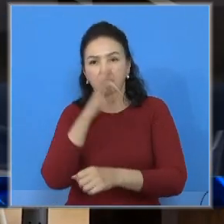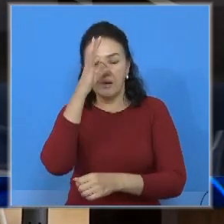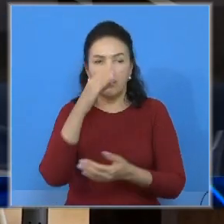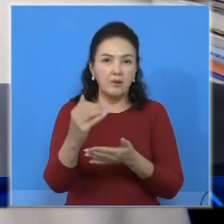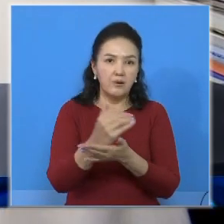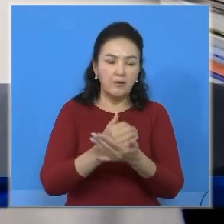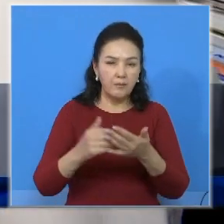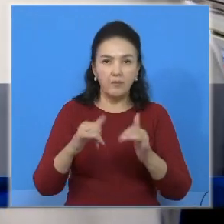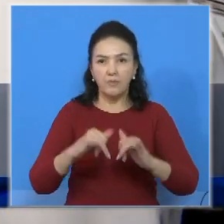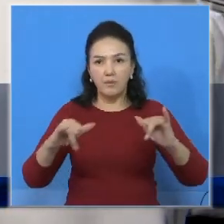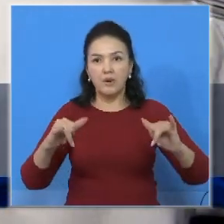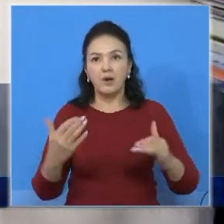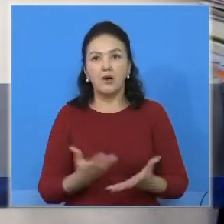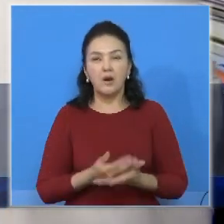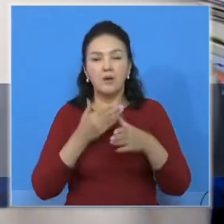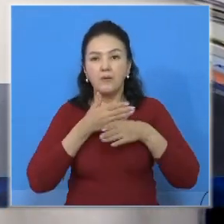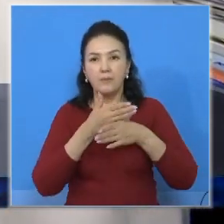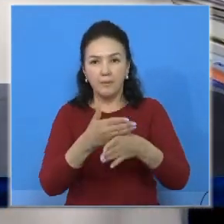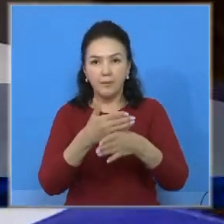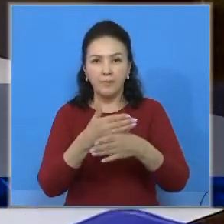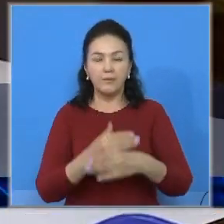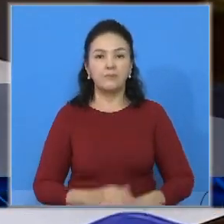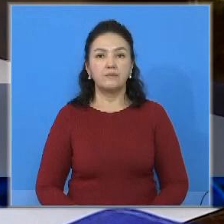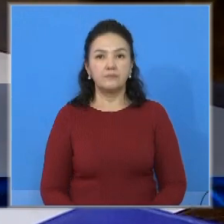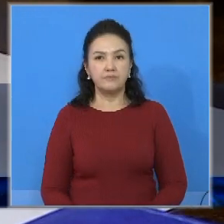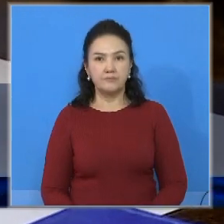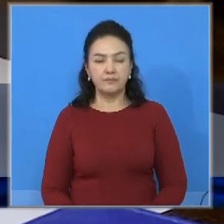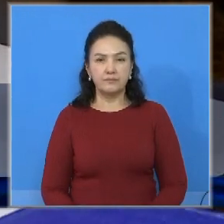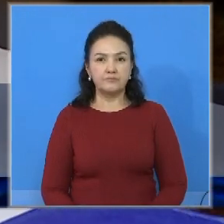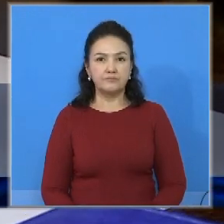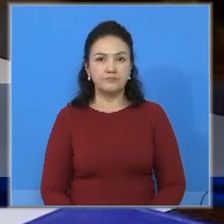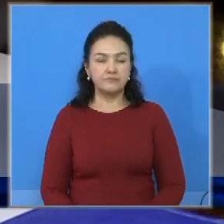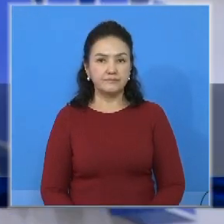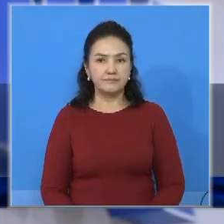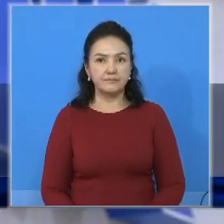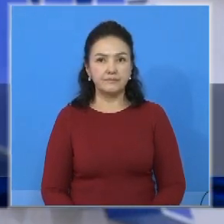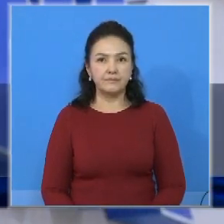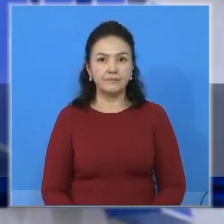кәсіби деңгейін артыруға қол ұшын созады. Жансая Абдікәрім, Руслан Елтаев, Ақтөбе телеарнасы.